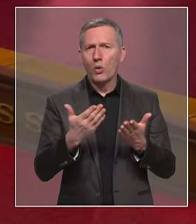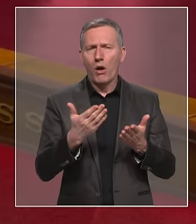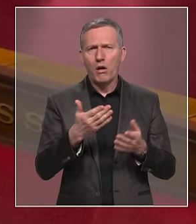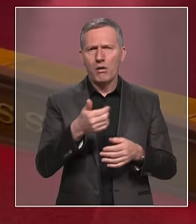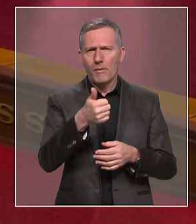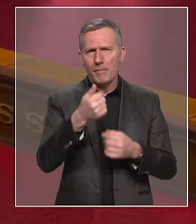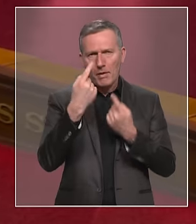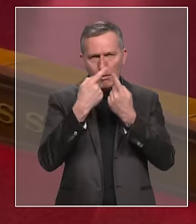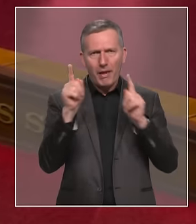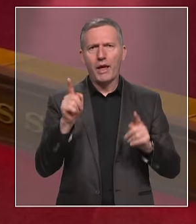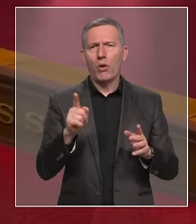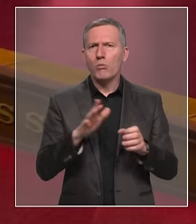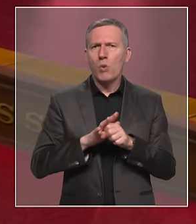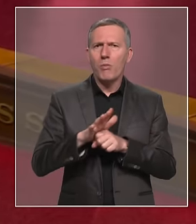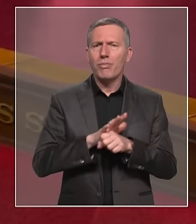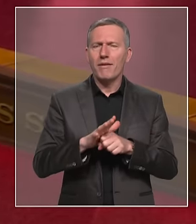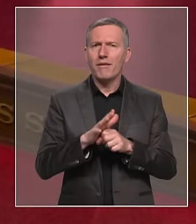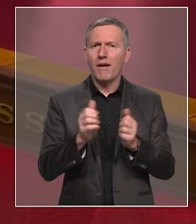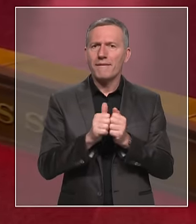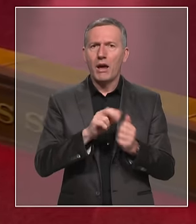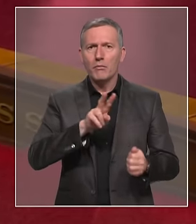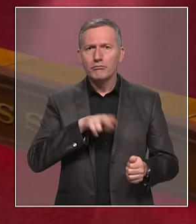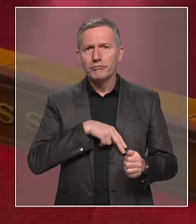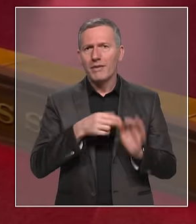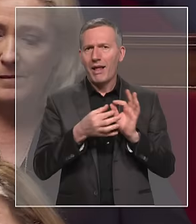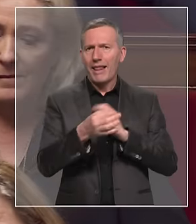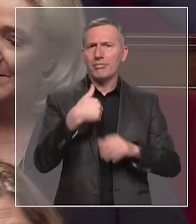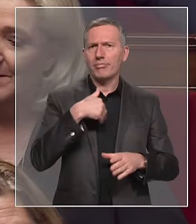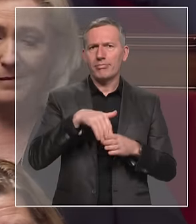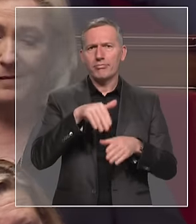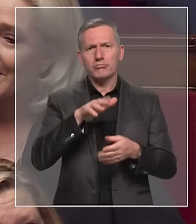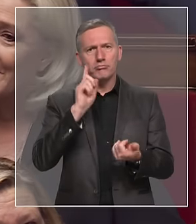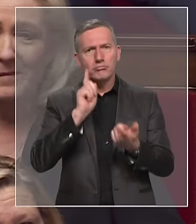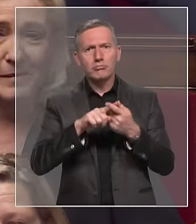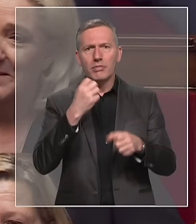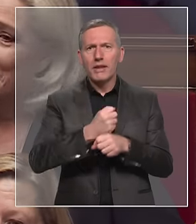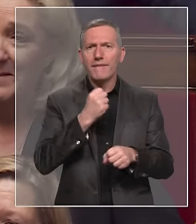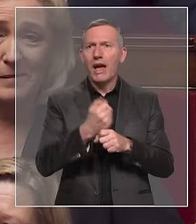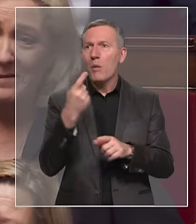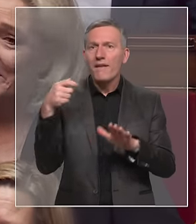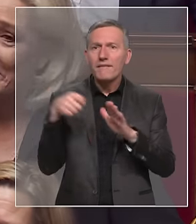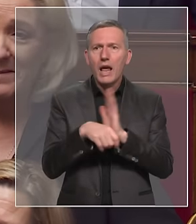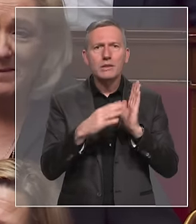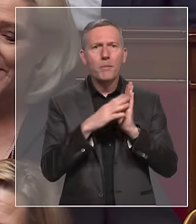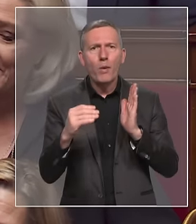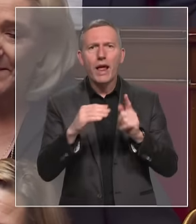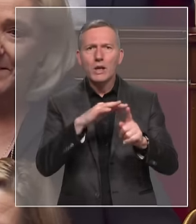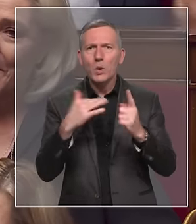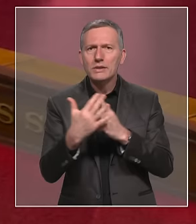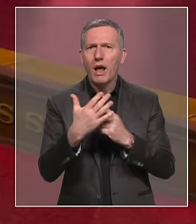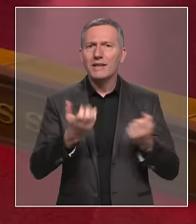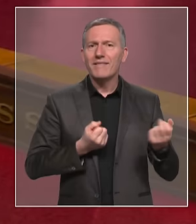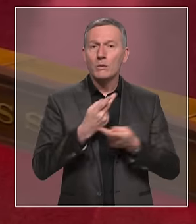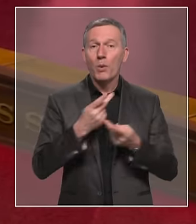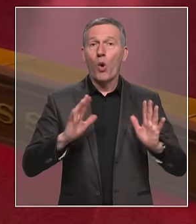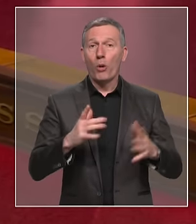en désaccord avec notre ligne de valorisation du travail. Nous croyons que ce qui finance le modèle social et les services publics, c'est le travail